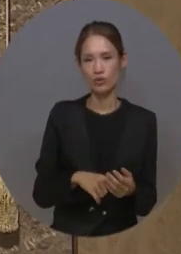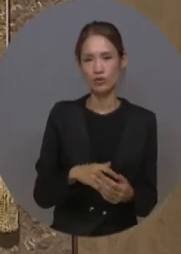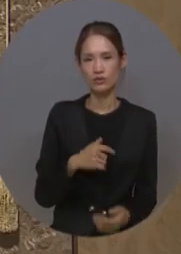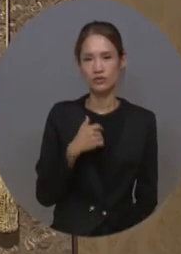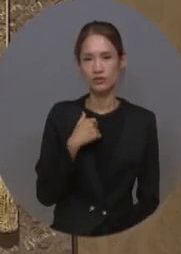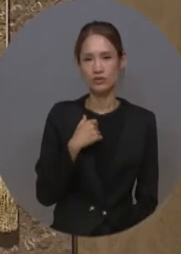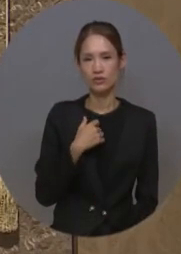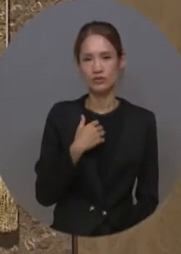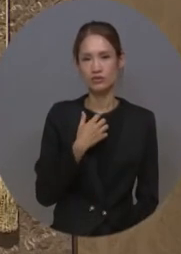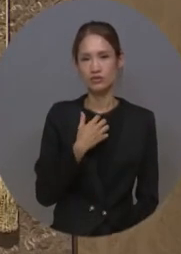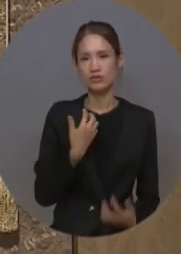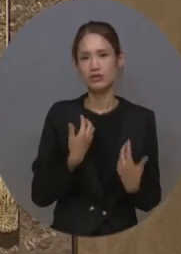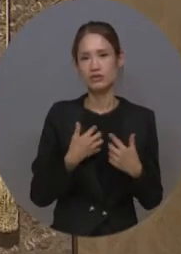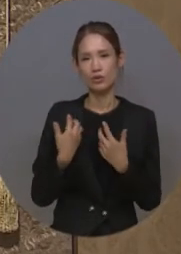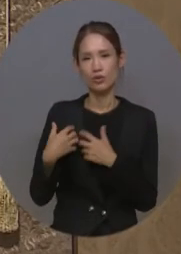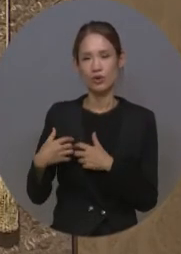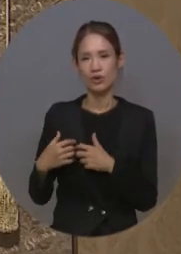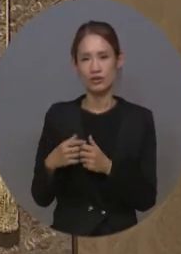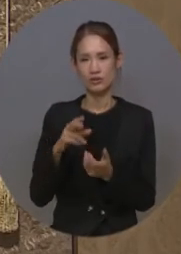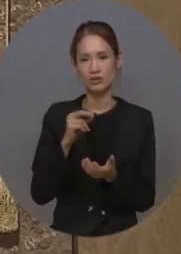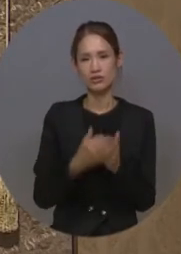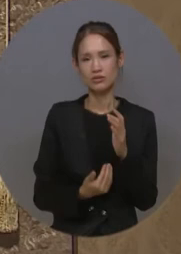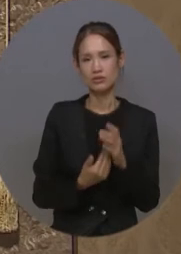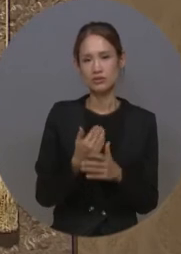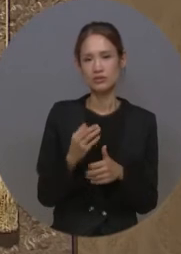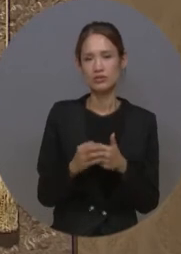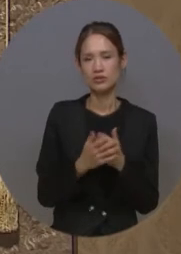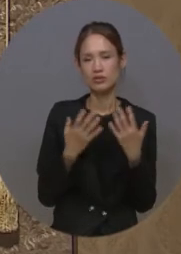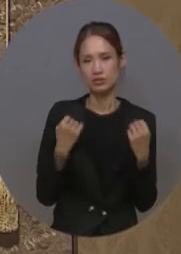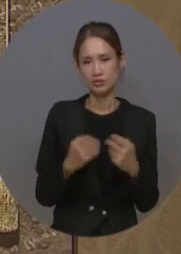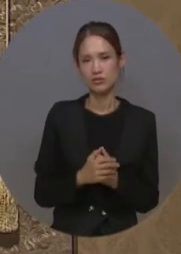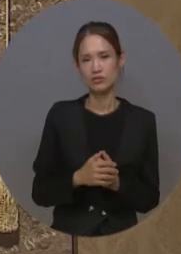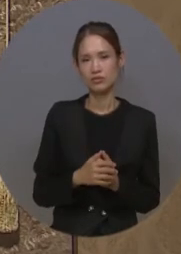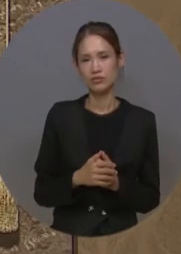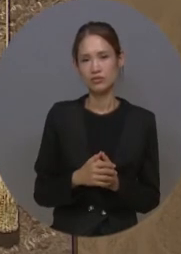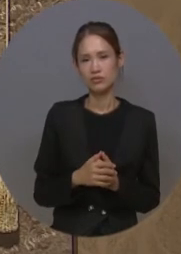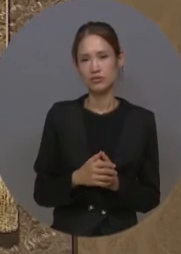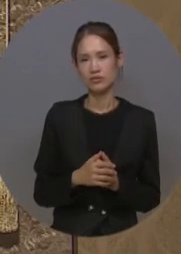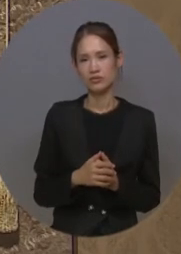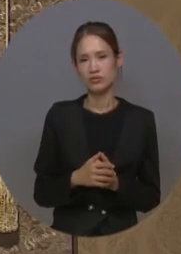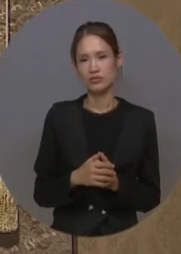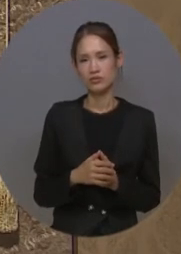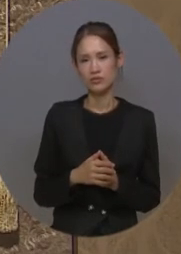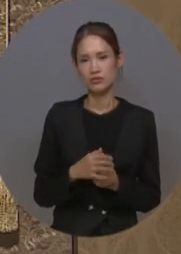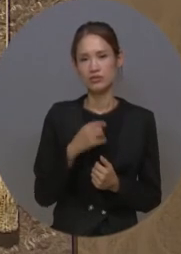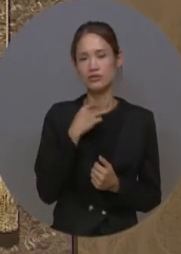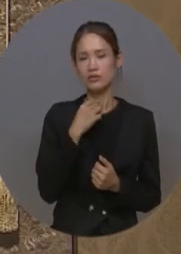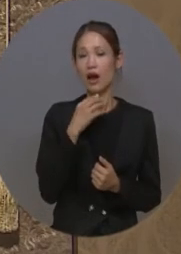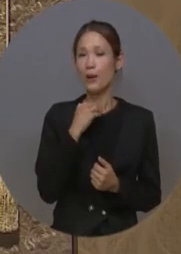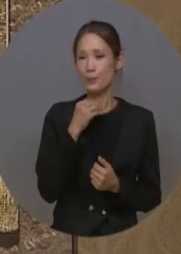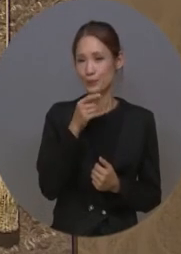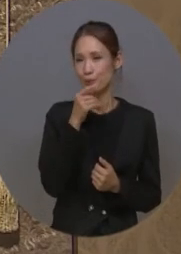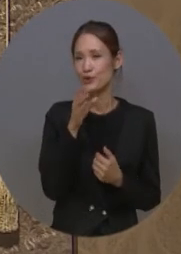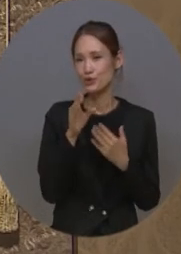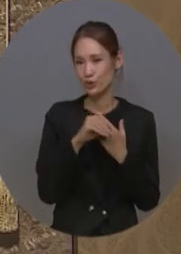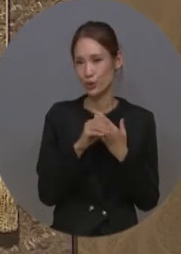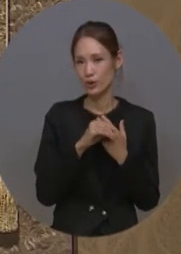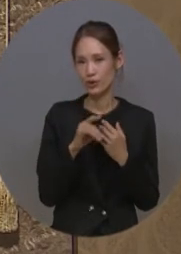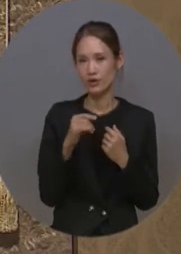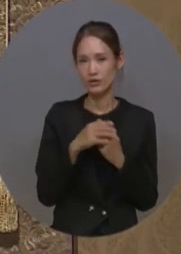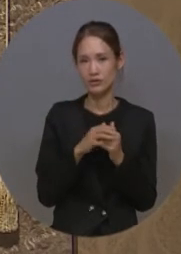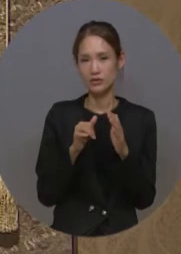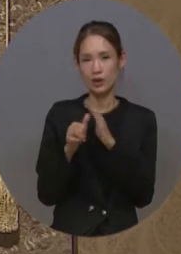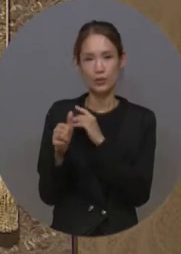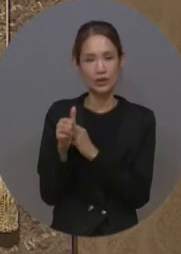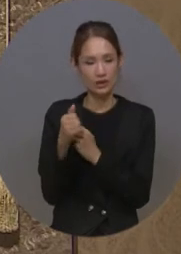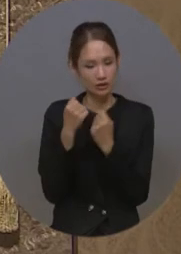그렇군요. 기관지에 좀 문제가 생겼다는 분도 많으시고. 저는 그래서, 촉촉하게 해야 된다고만 알았지. 이렇게 대표님께